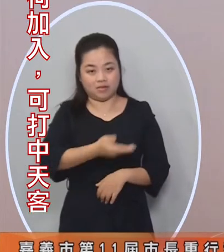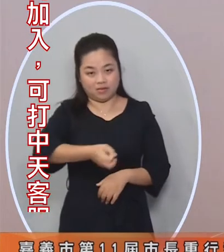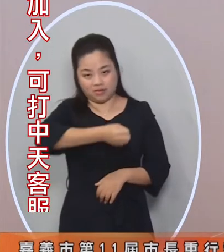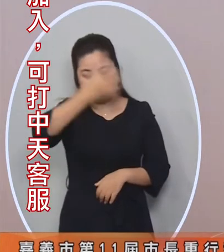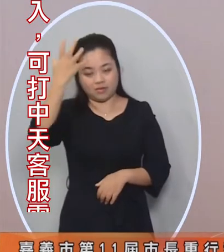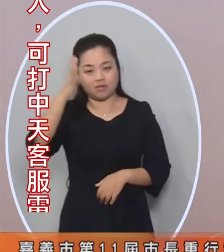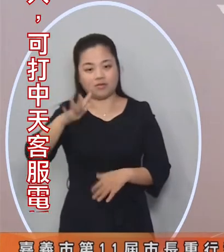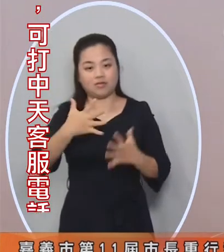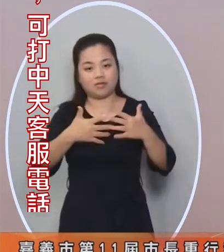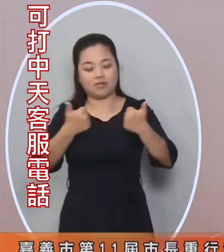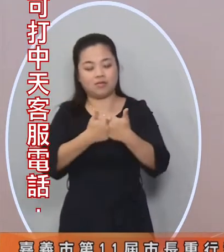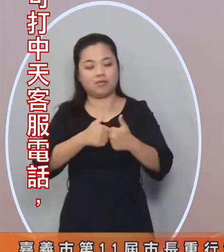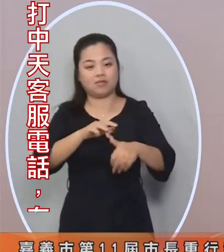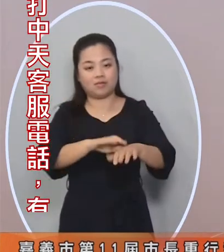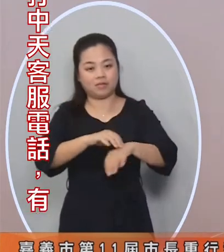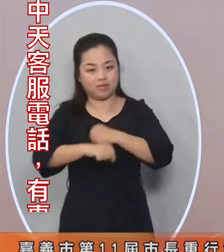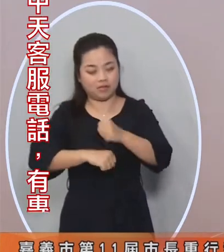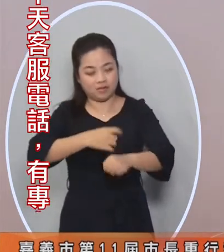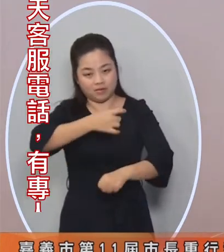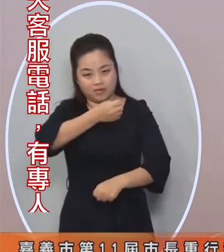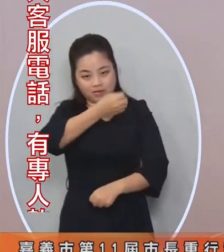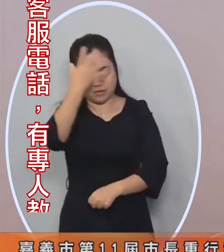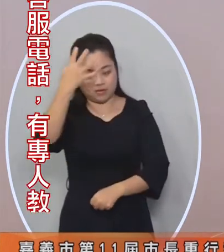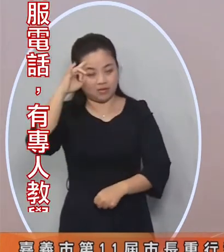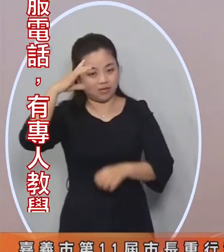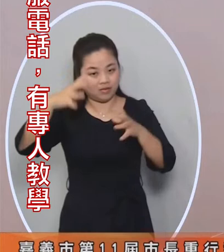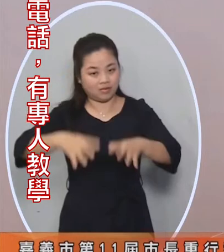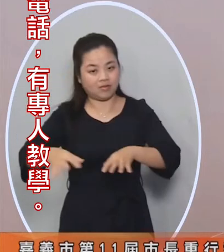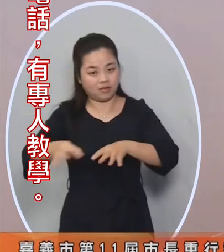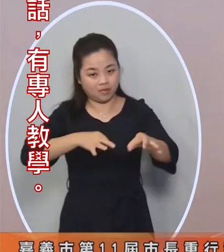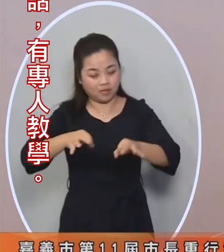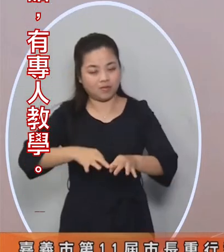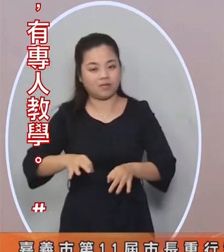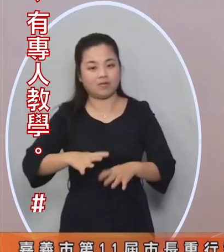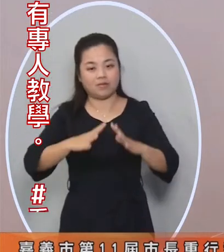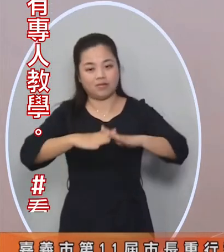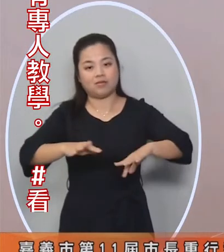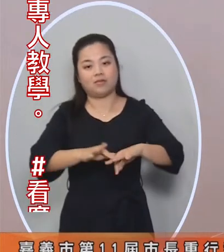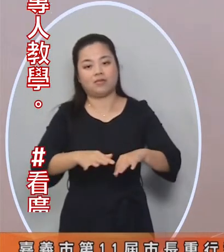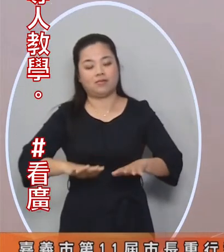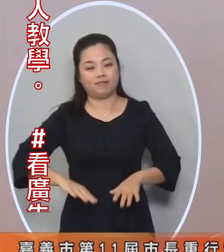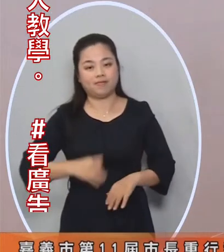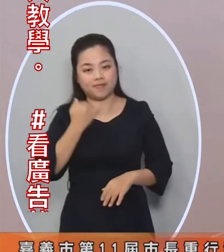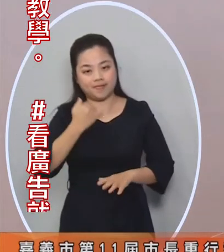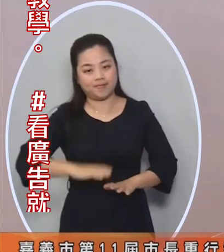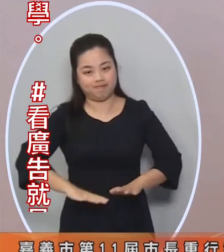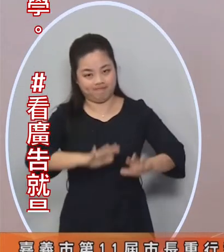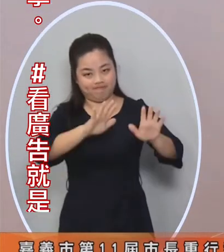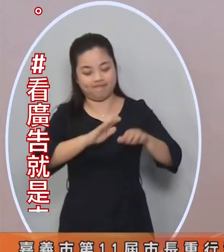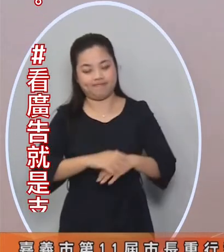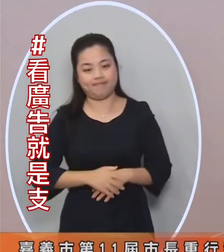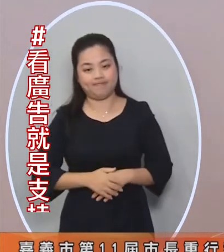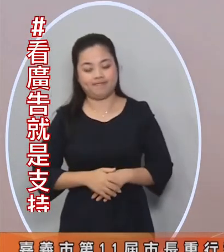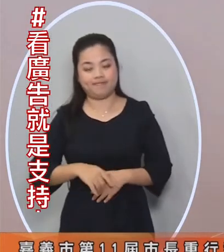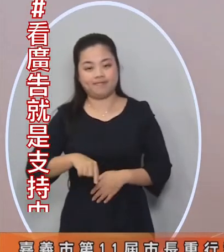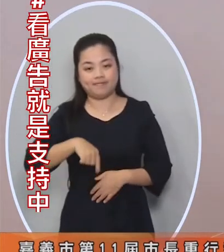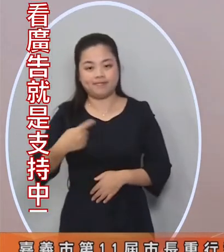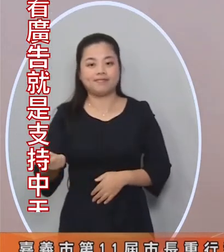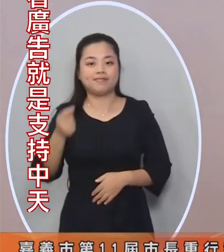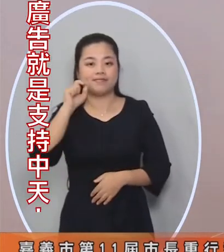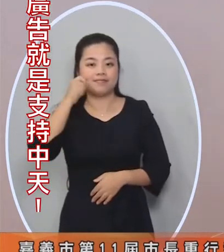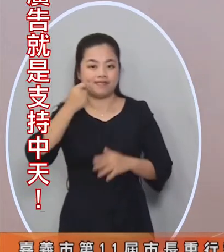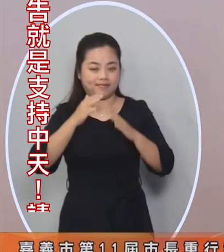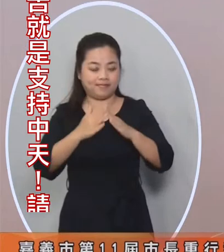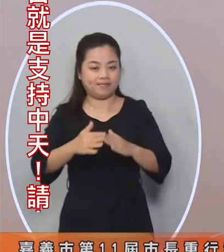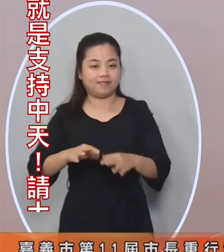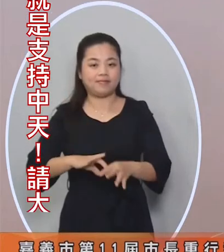的机会来带动我们青创的地方创生的能量。再来，嘉义区。